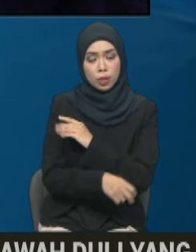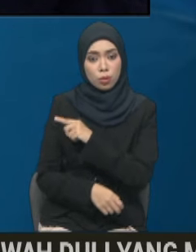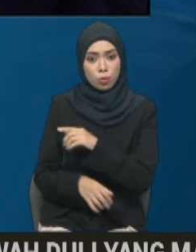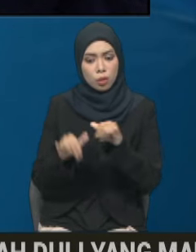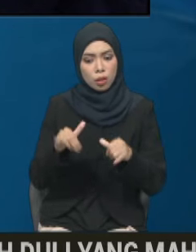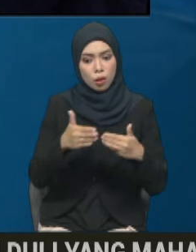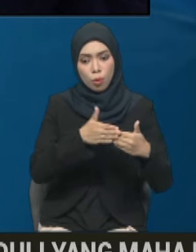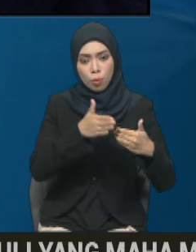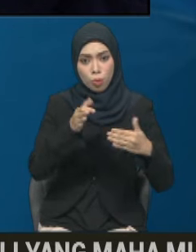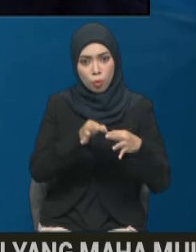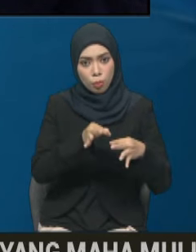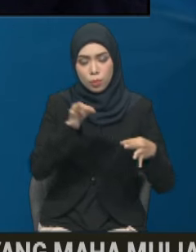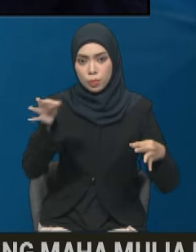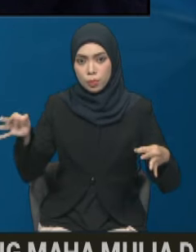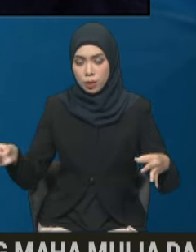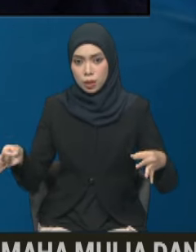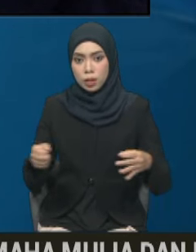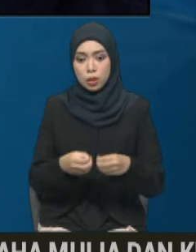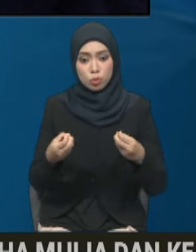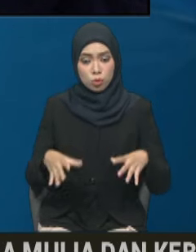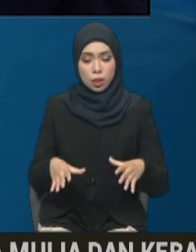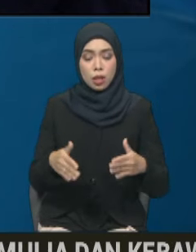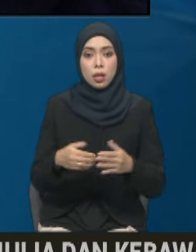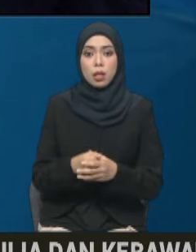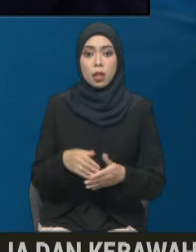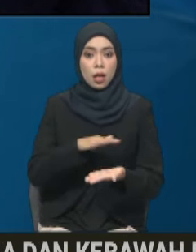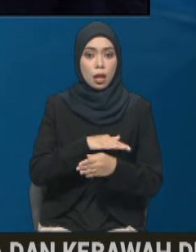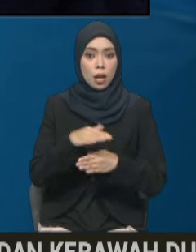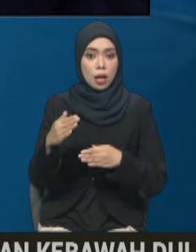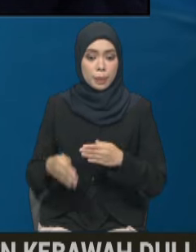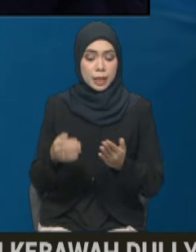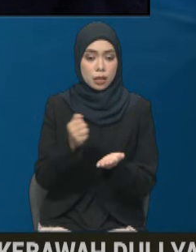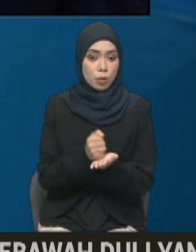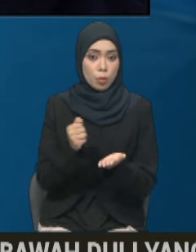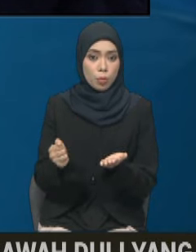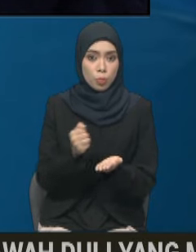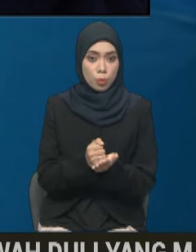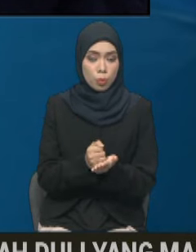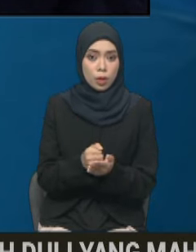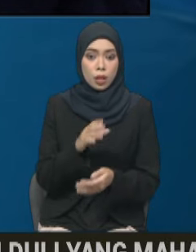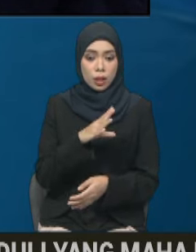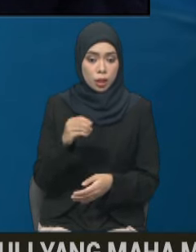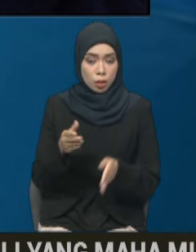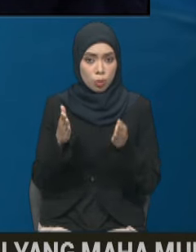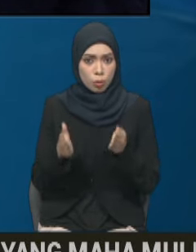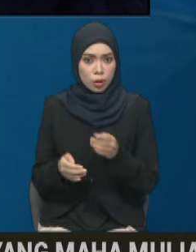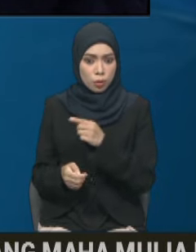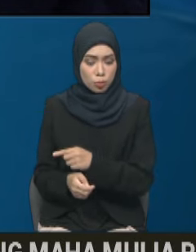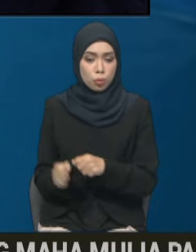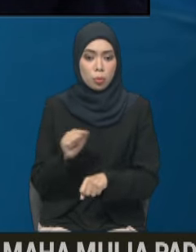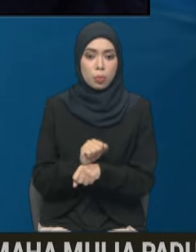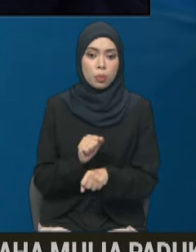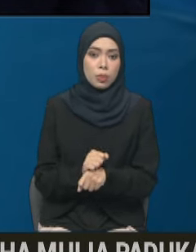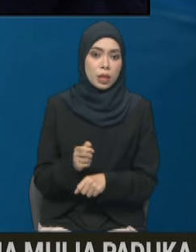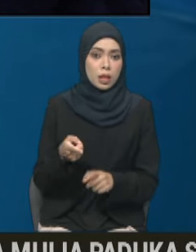tinggal lebih masa di negara ini setelah pas imigresen mansuh. Seorang lagi dipercayai tidak bekerja dengan majikan asal.